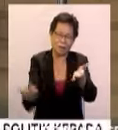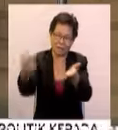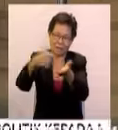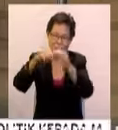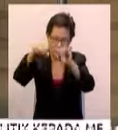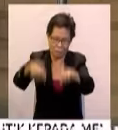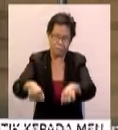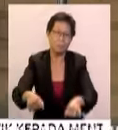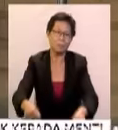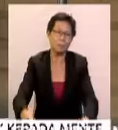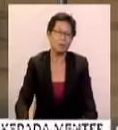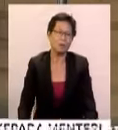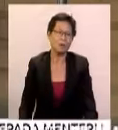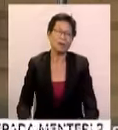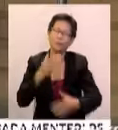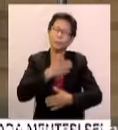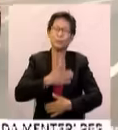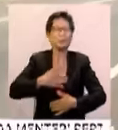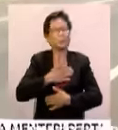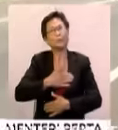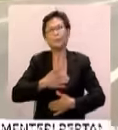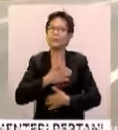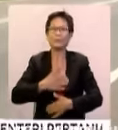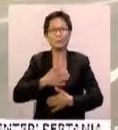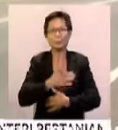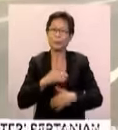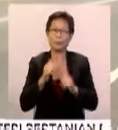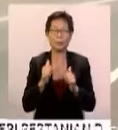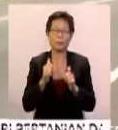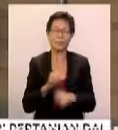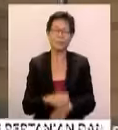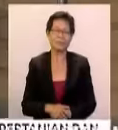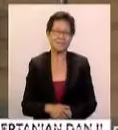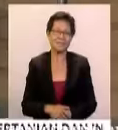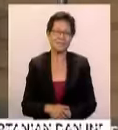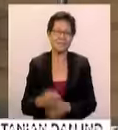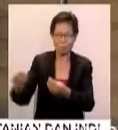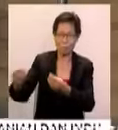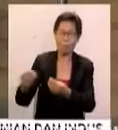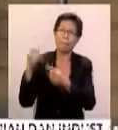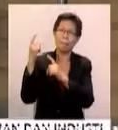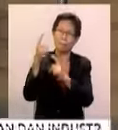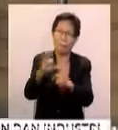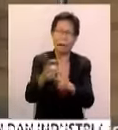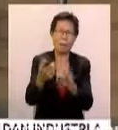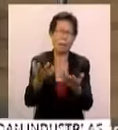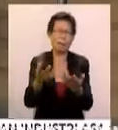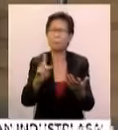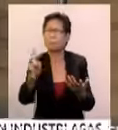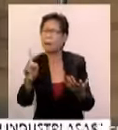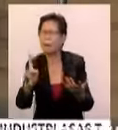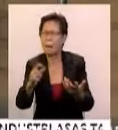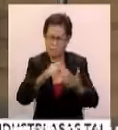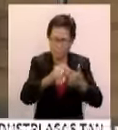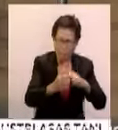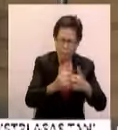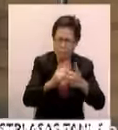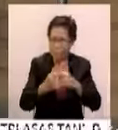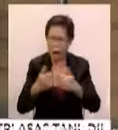lah. Senonok lah. Bagus lah. Kasih benda-benda yang mana yang masalah